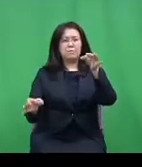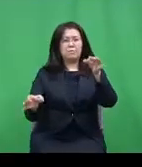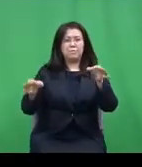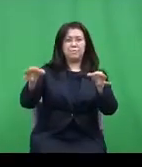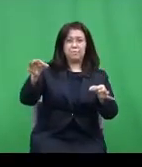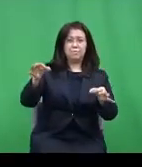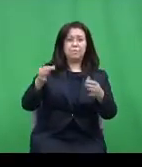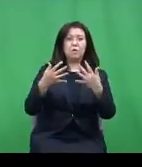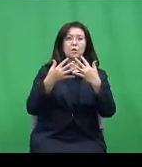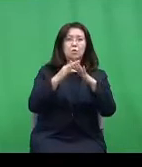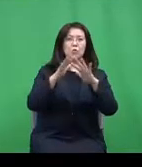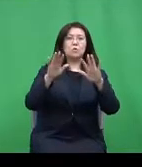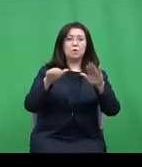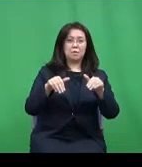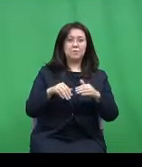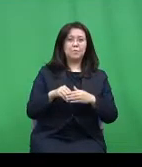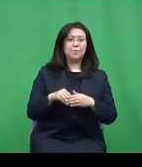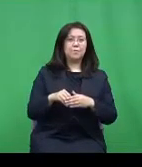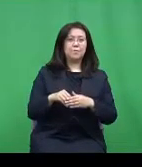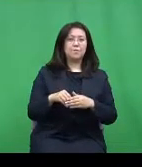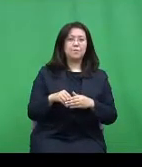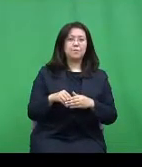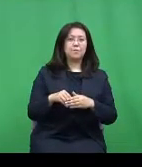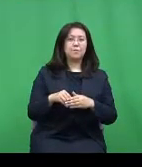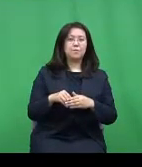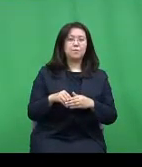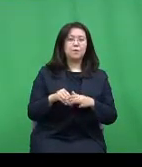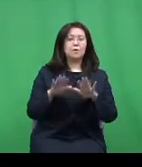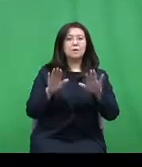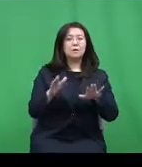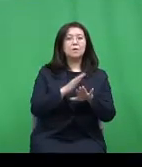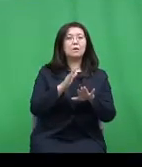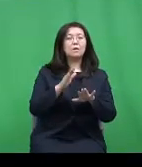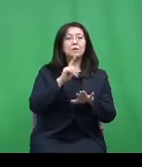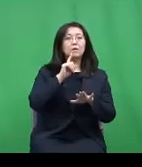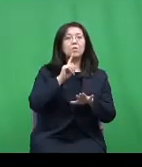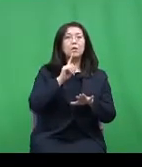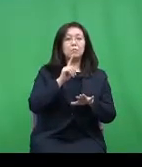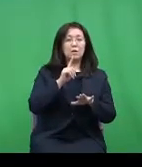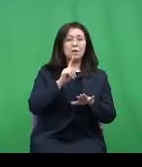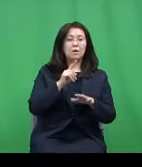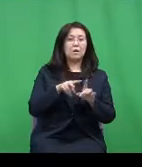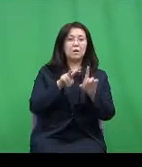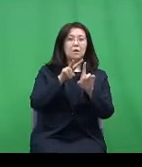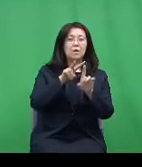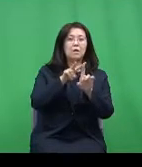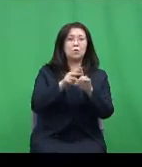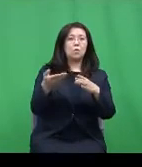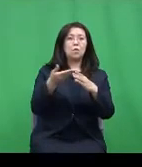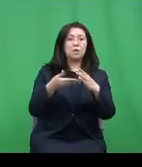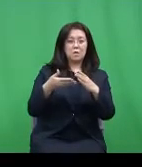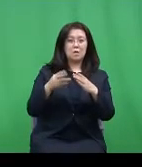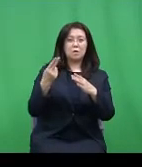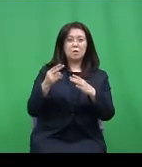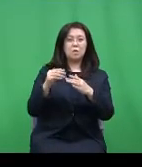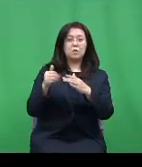まあ、偏在是正ということに取り組みました。まあ、何回かやったんですけれども、まあ、直近では、まあ、小